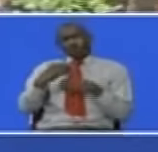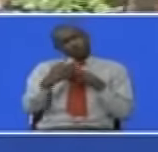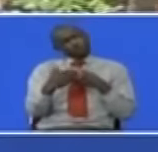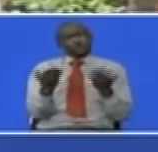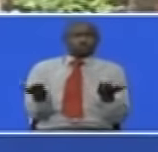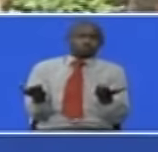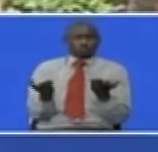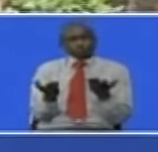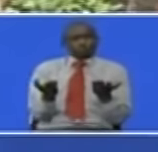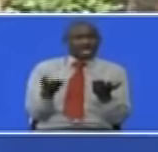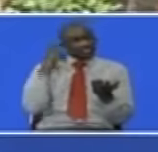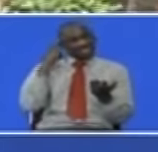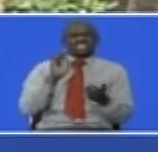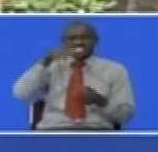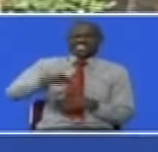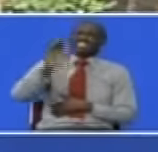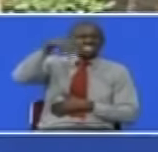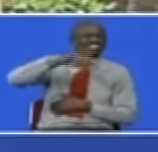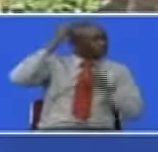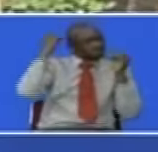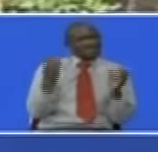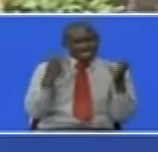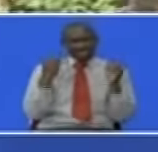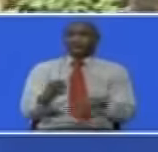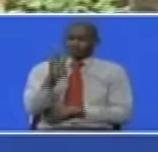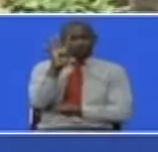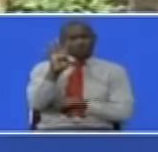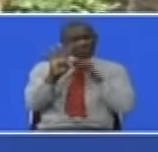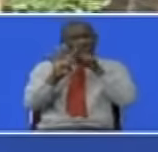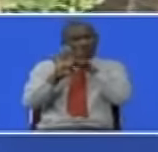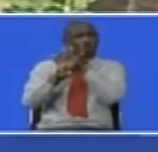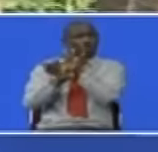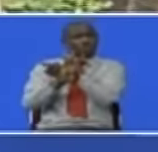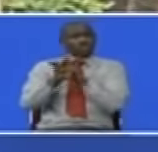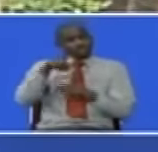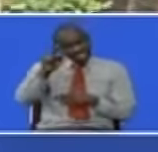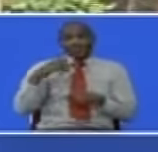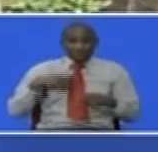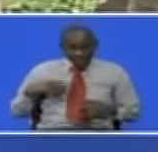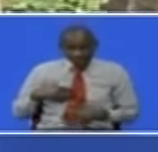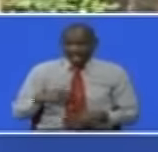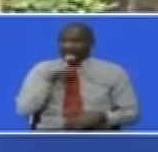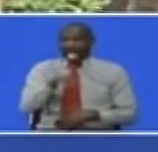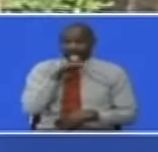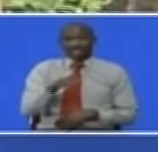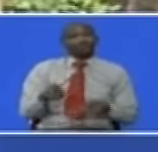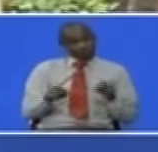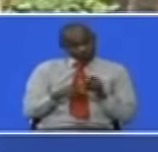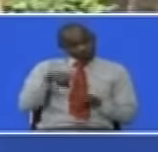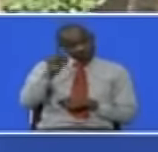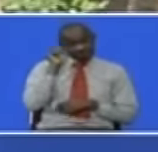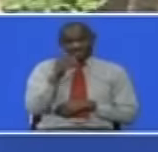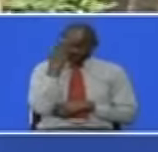about, I don't know how many hills, about 4. So it makes people. And also these hills, you have to know